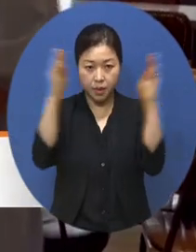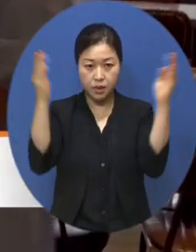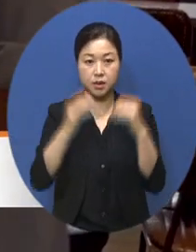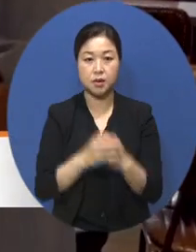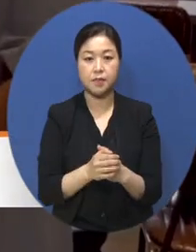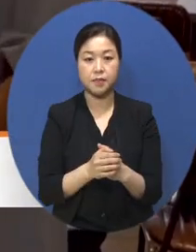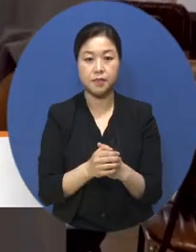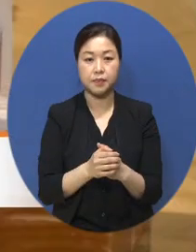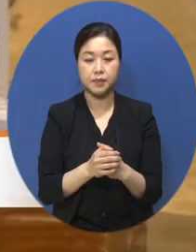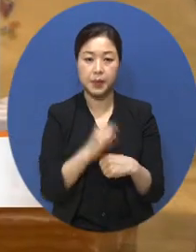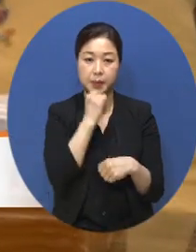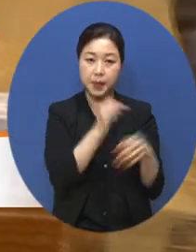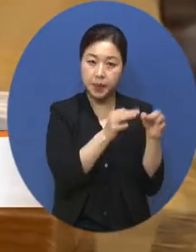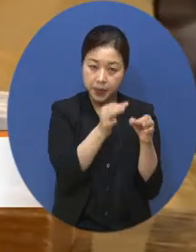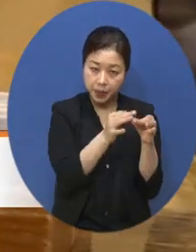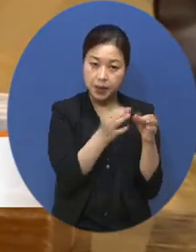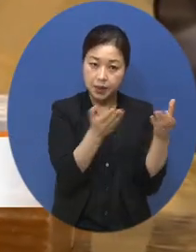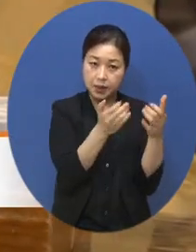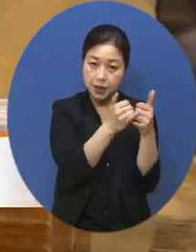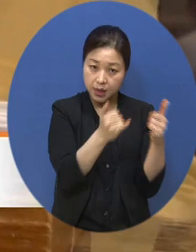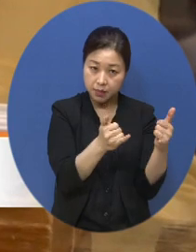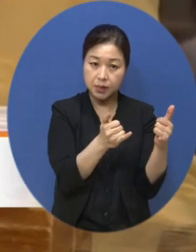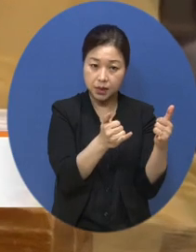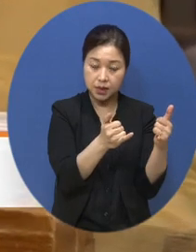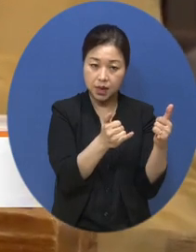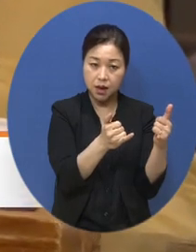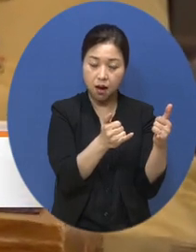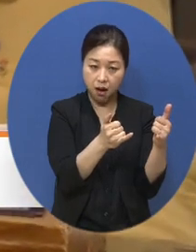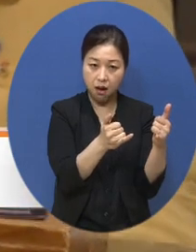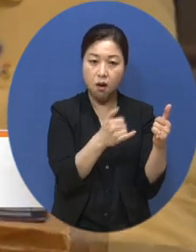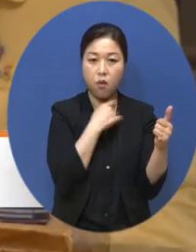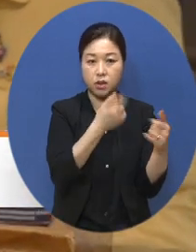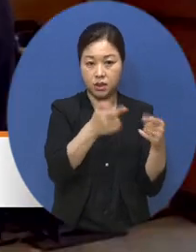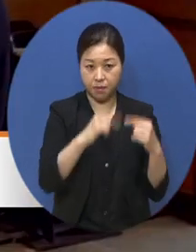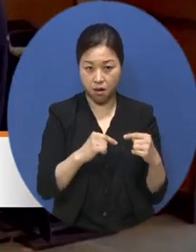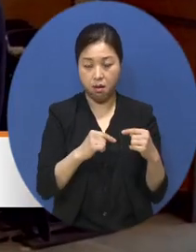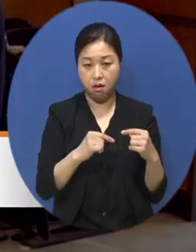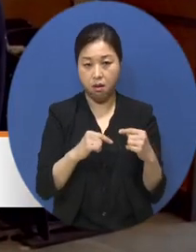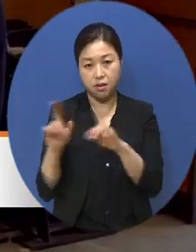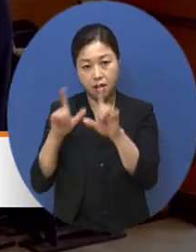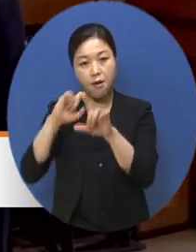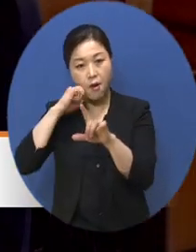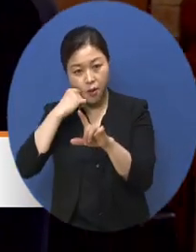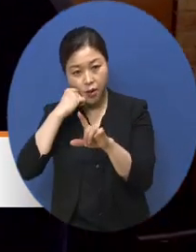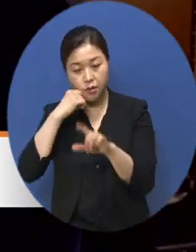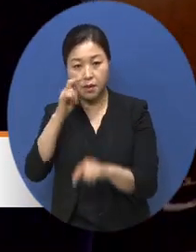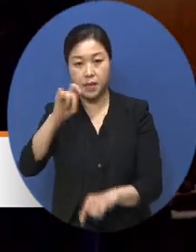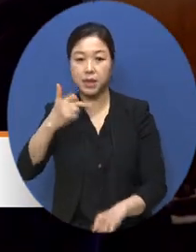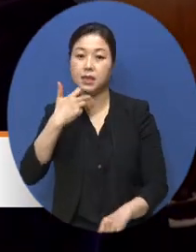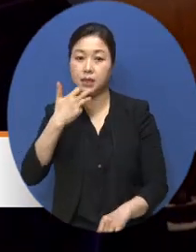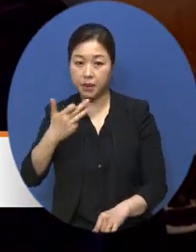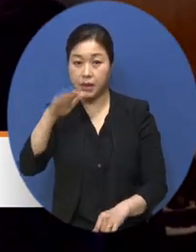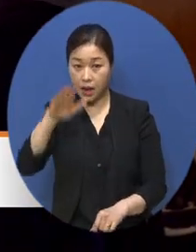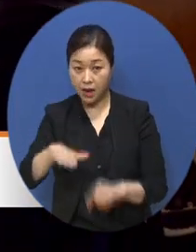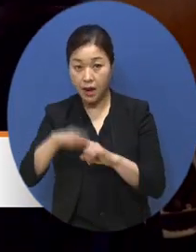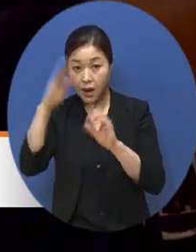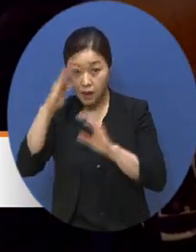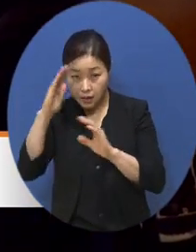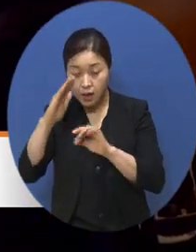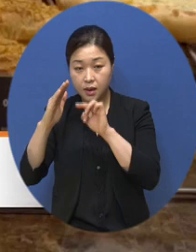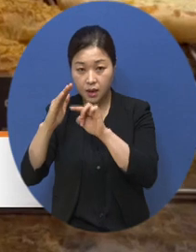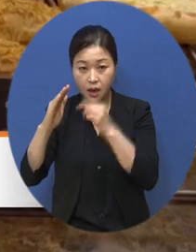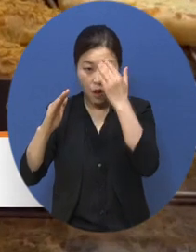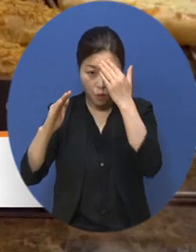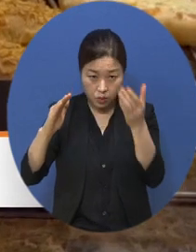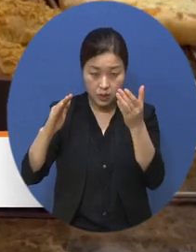어깨동무가게는 소상공인 업주들이 자발적으로 참여해 경제적으로 어려운 만 18세 미만 학생들에게 무료로